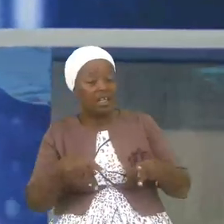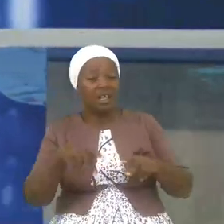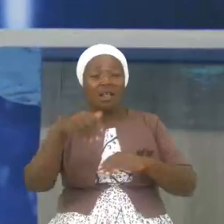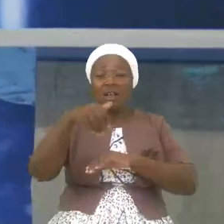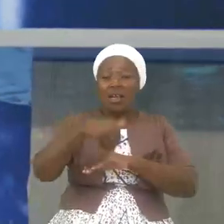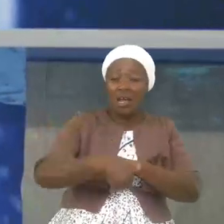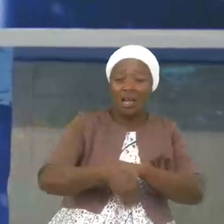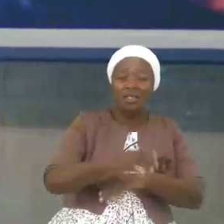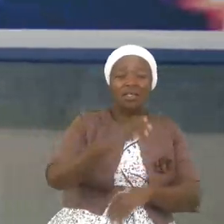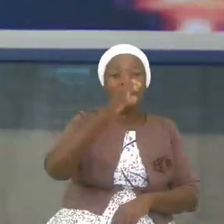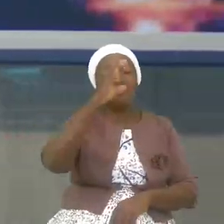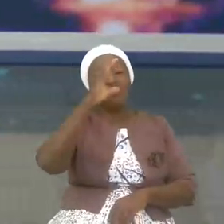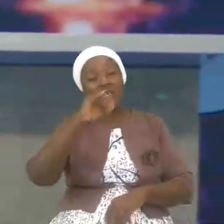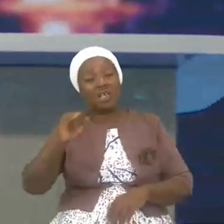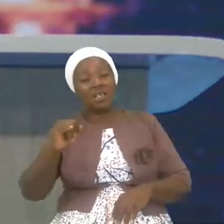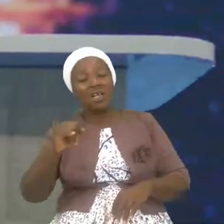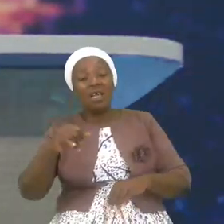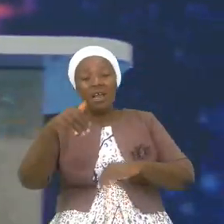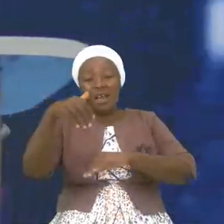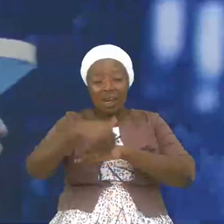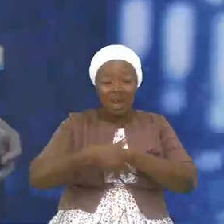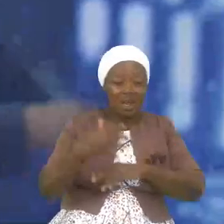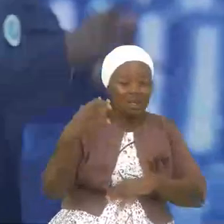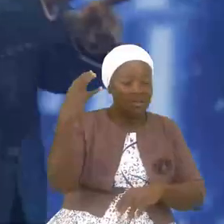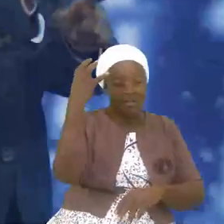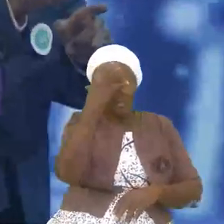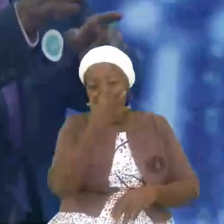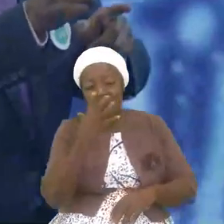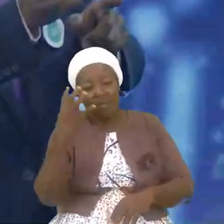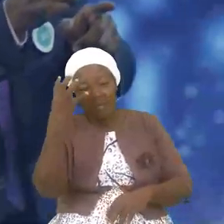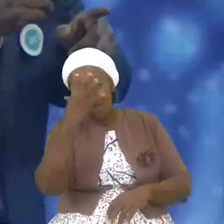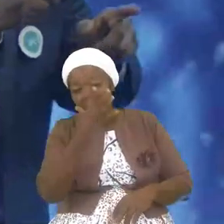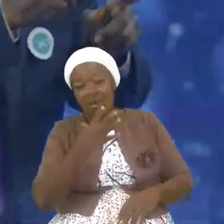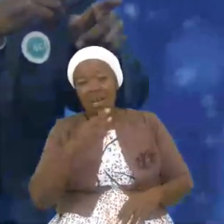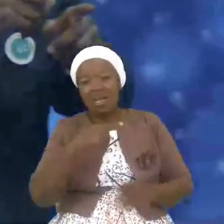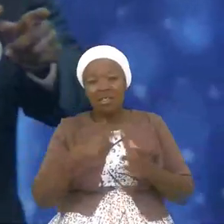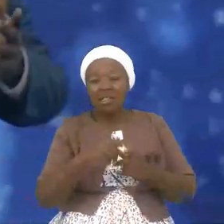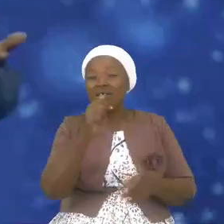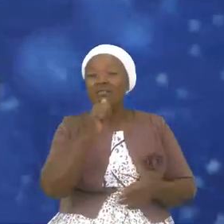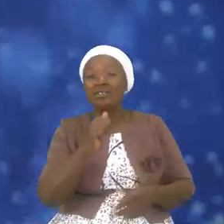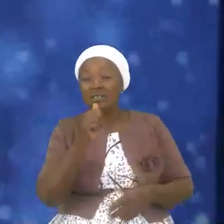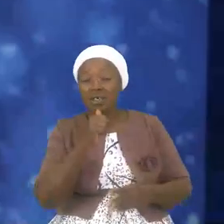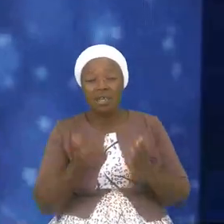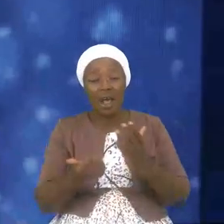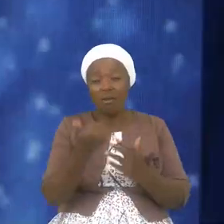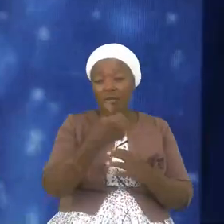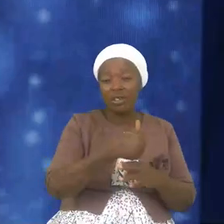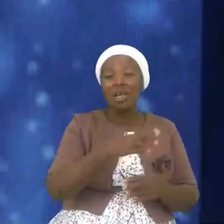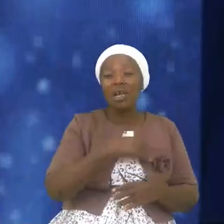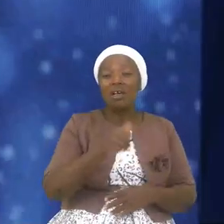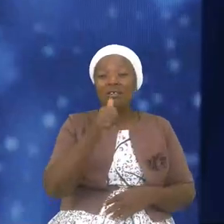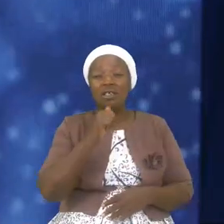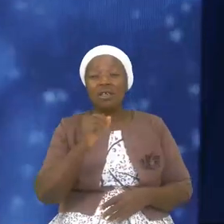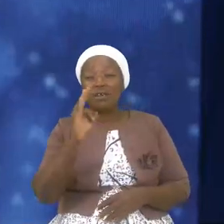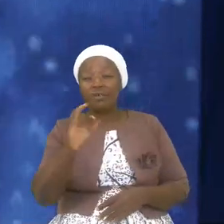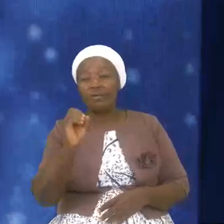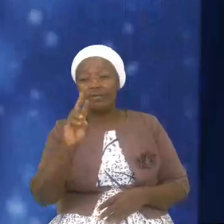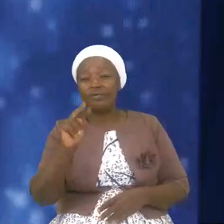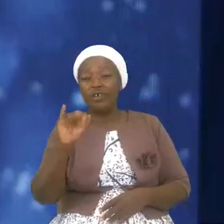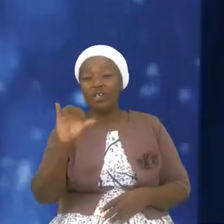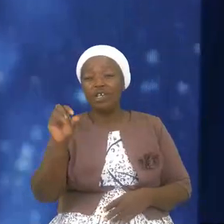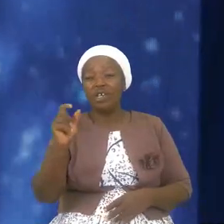bulles, bois dans la nuit, l'ivrognerie de nuit, l'adultère secret, la fornication secrète ce